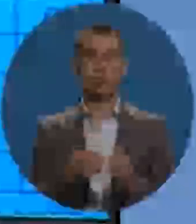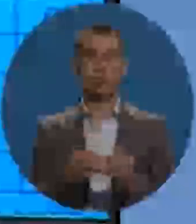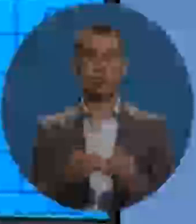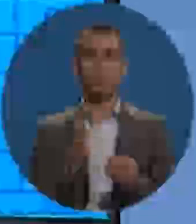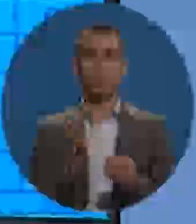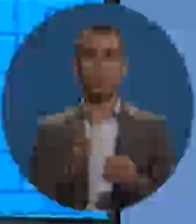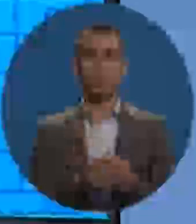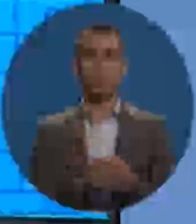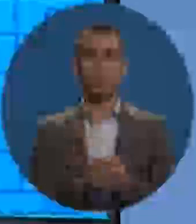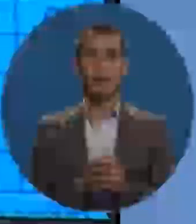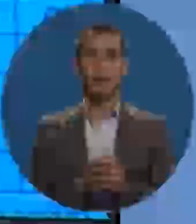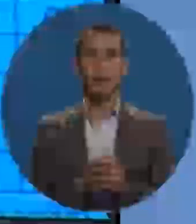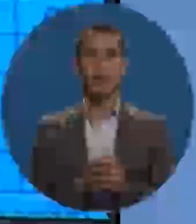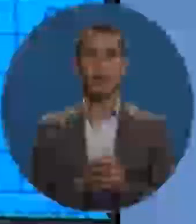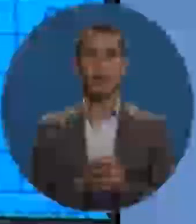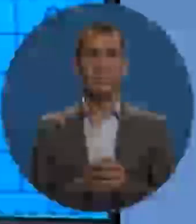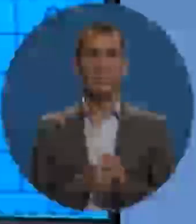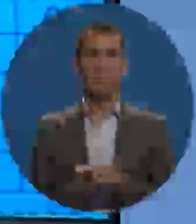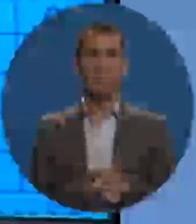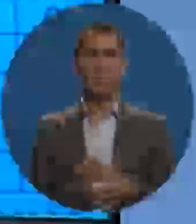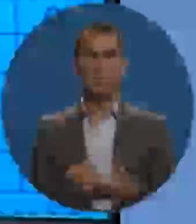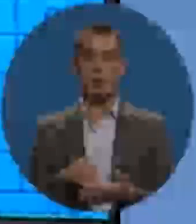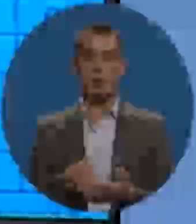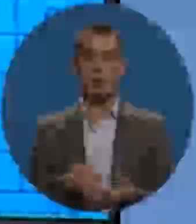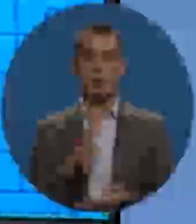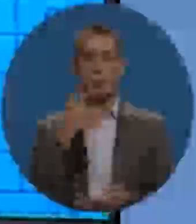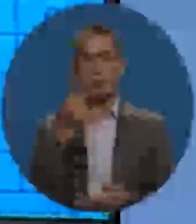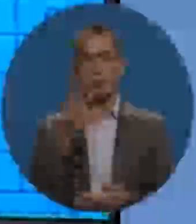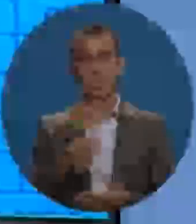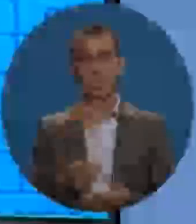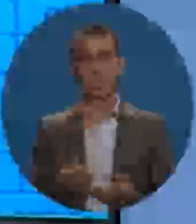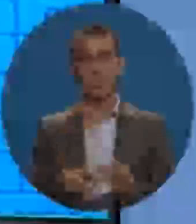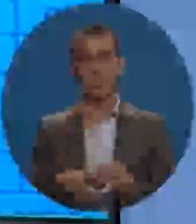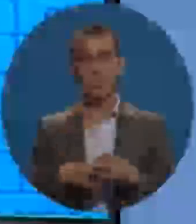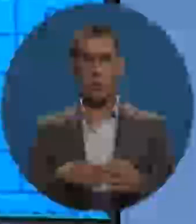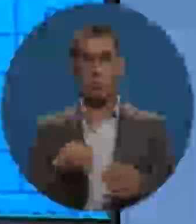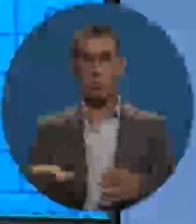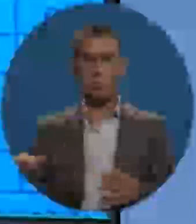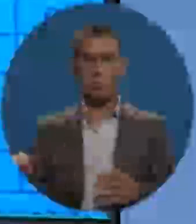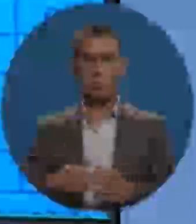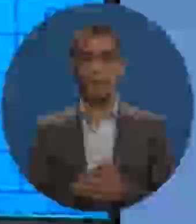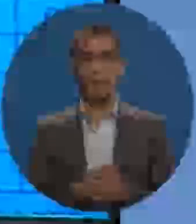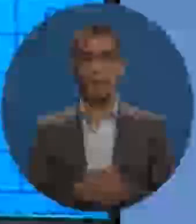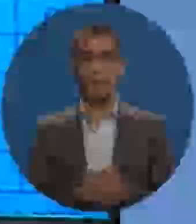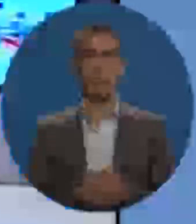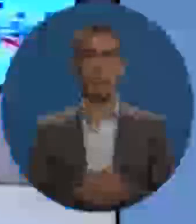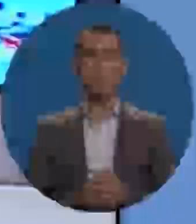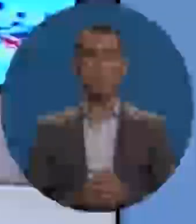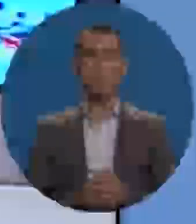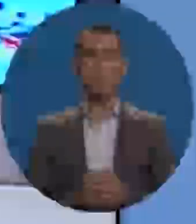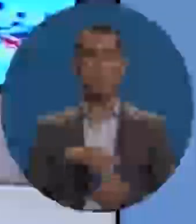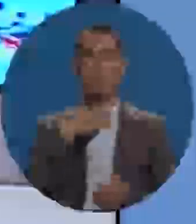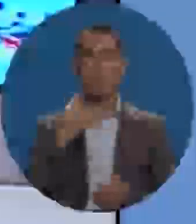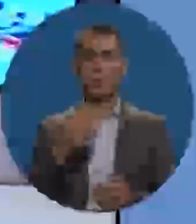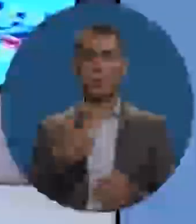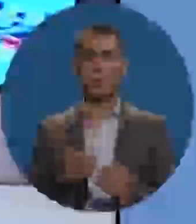санларымсам тап ұсылайынша орыланады екен. Көріп алайық қанекей балаларым. Көп